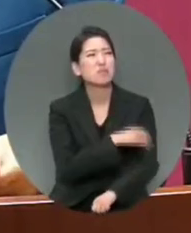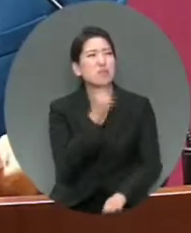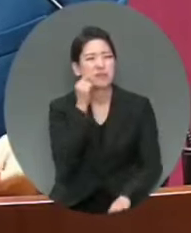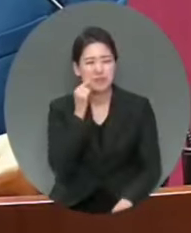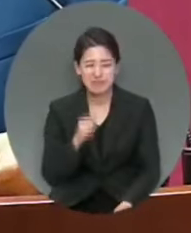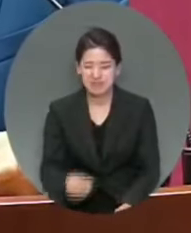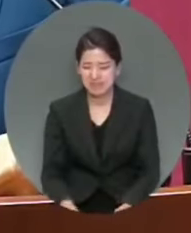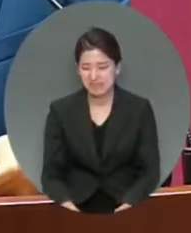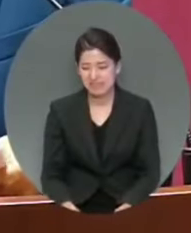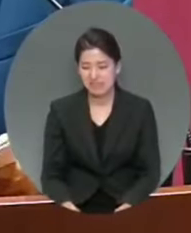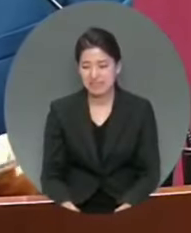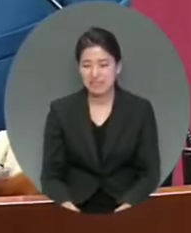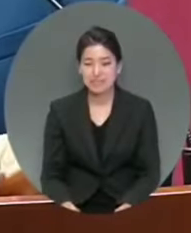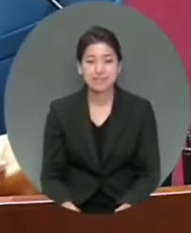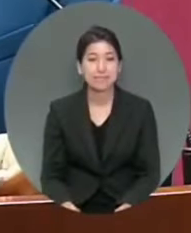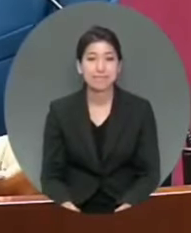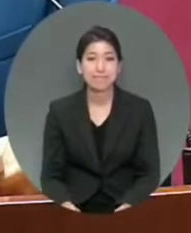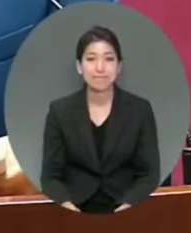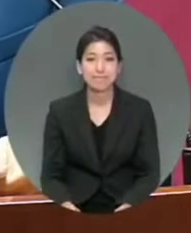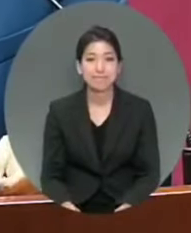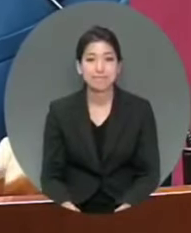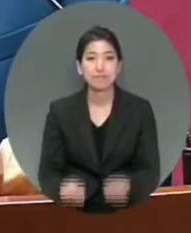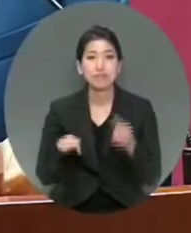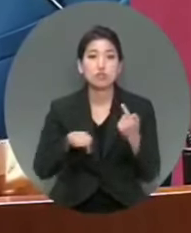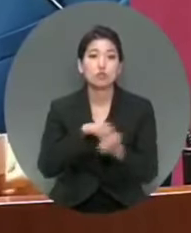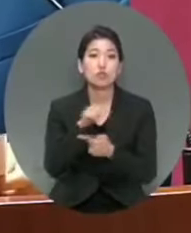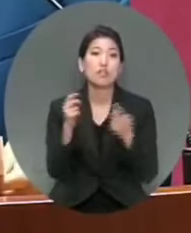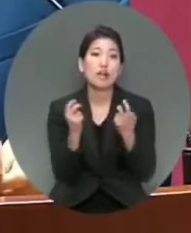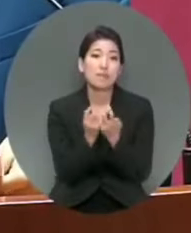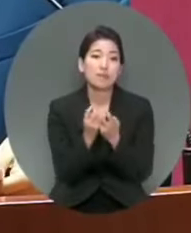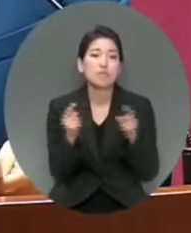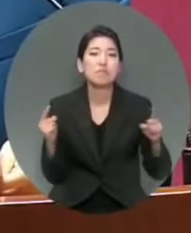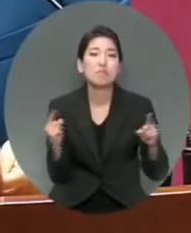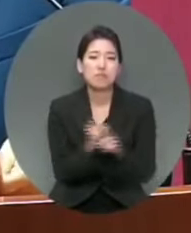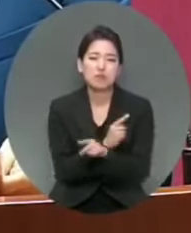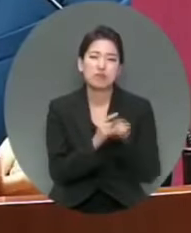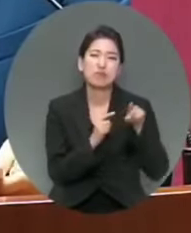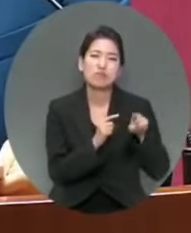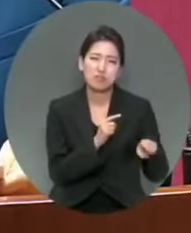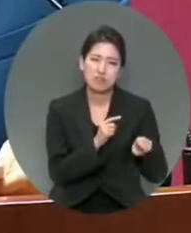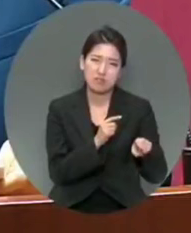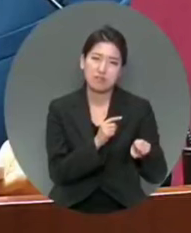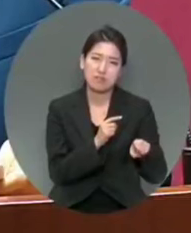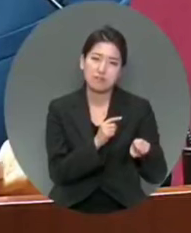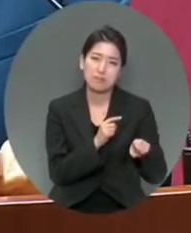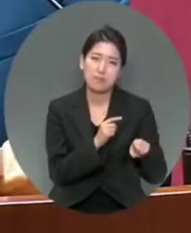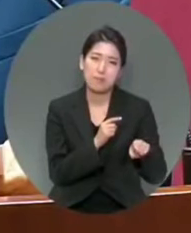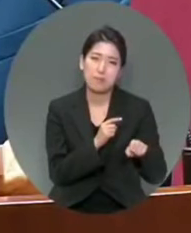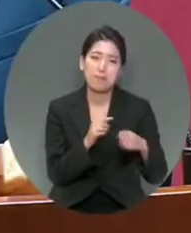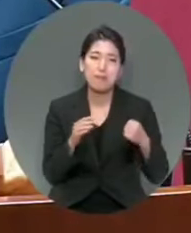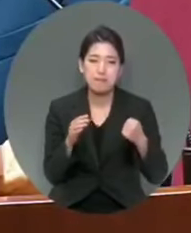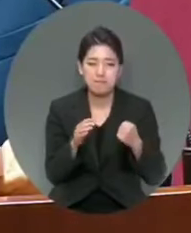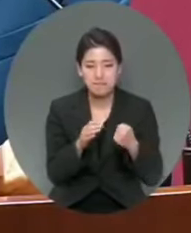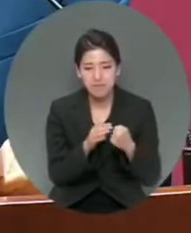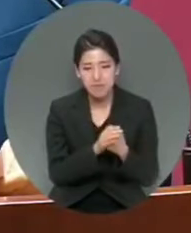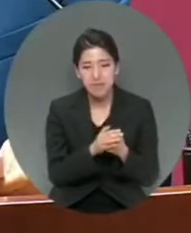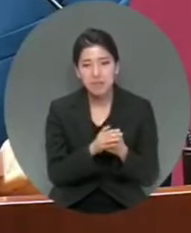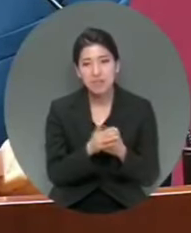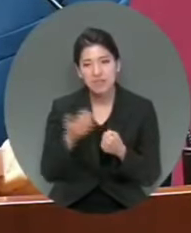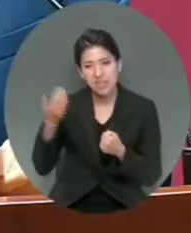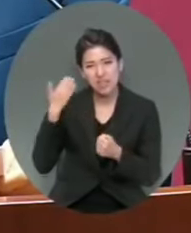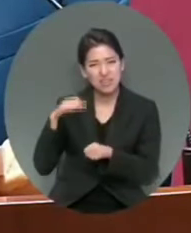혹시 이 그 운영 방식을 변경함에 있어서 그 체계의 전환에